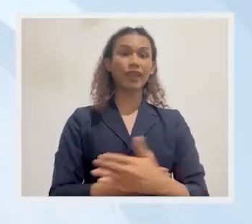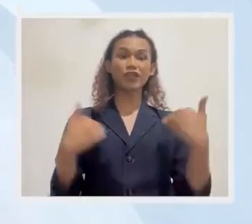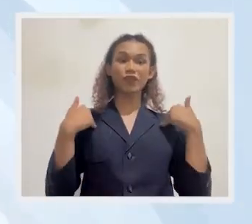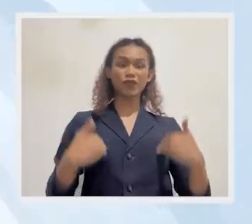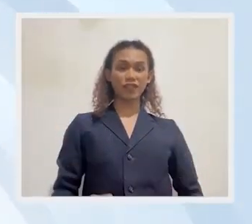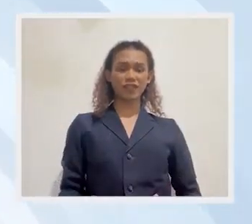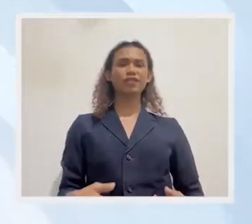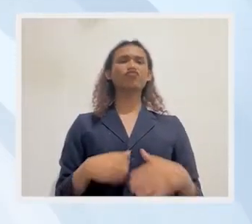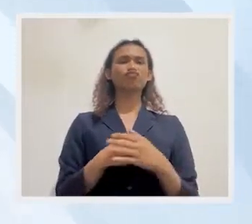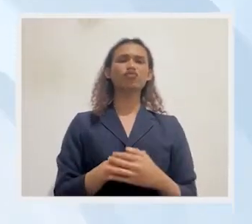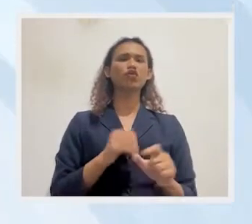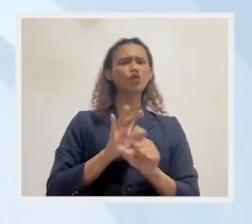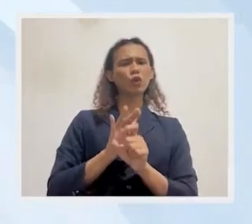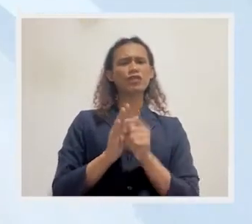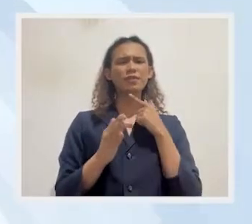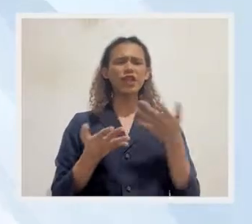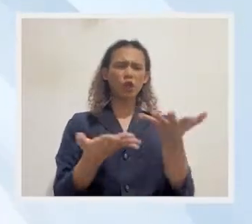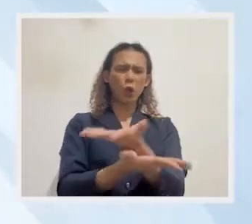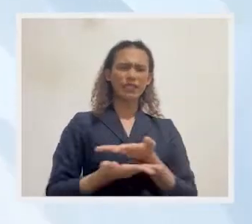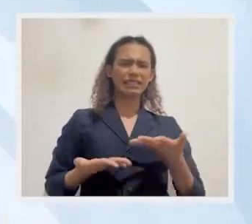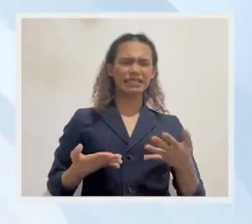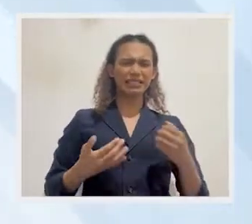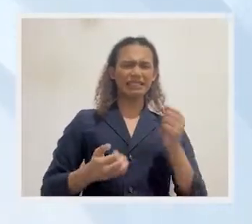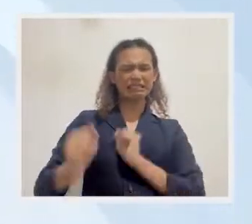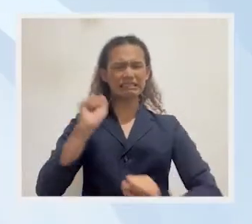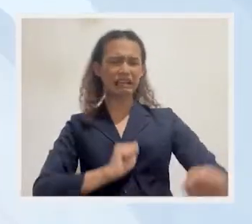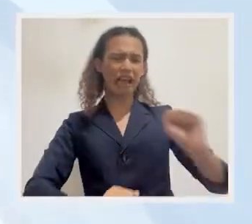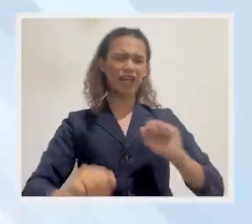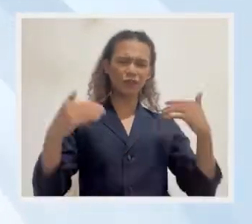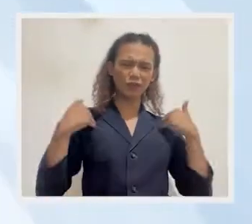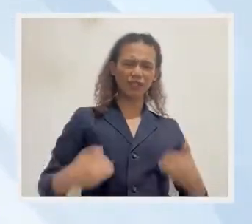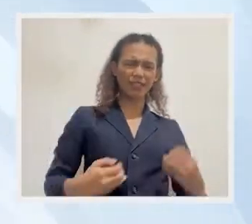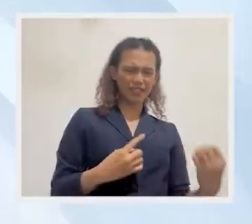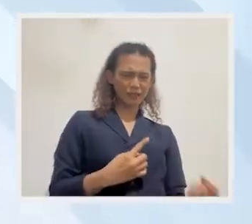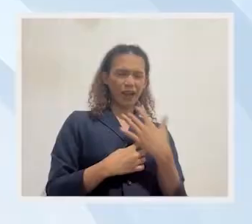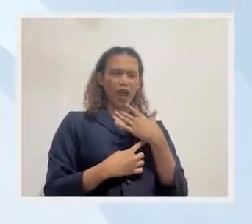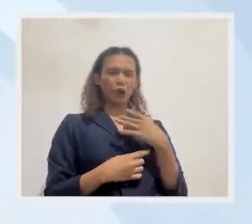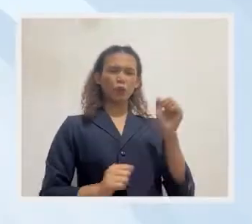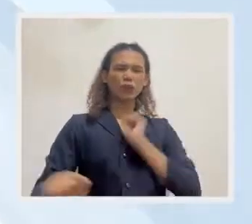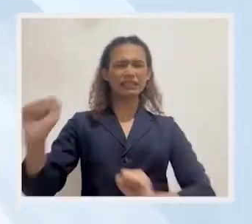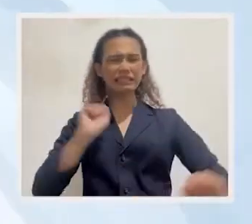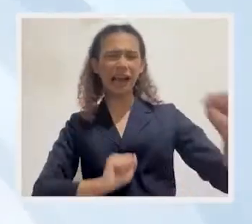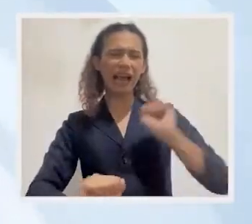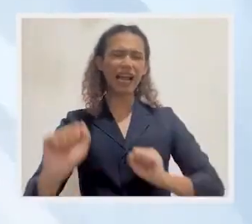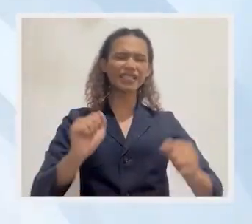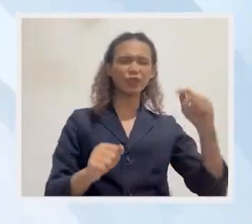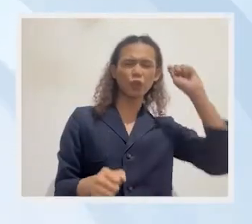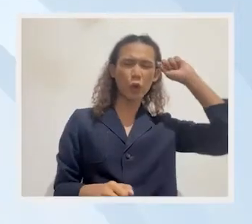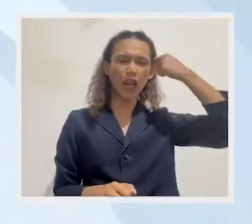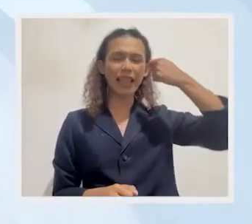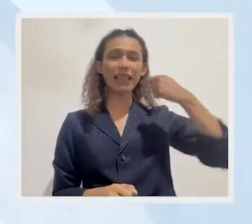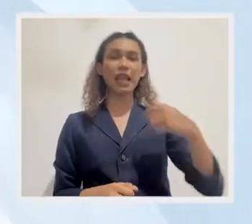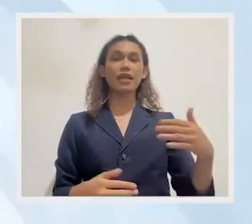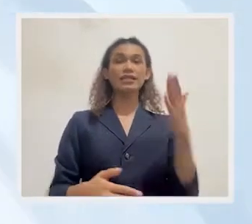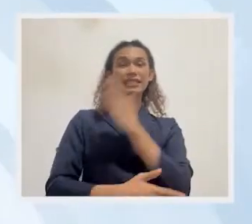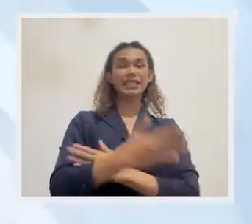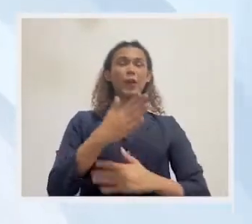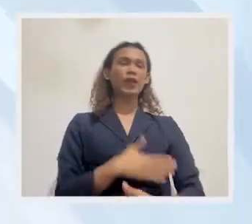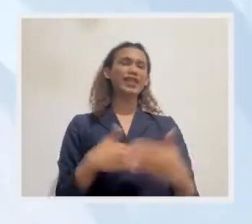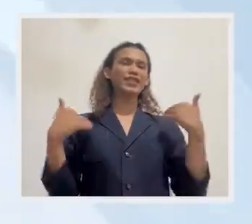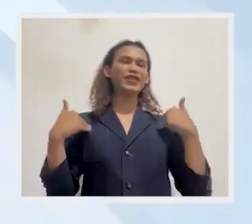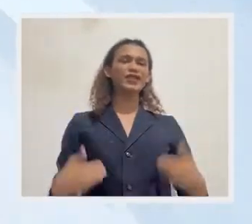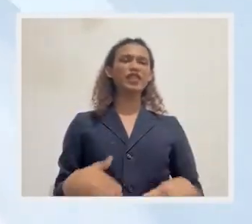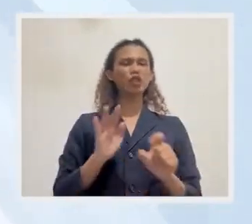fisik mencakup berbagai kondisi yang mempengaruhi fungsi fisik tubuh seperti gerakan atau mobilitas. Disabilitas fisik